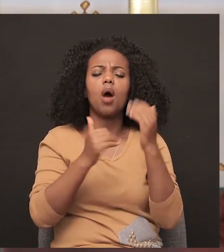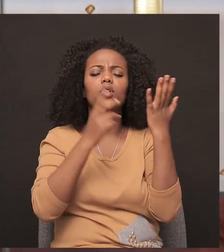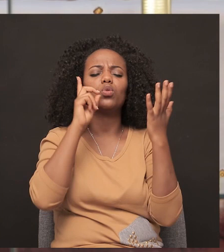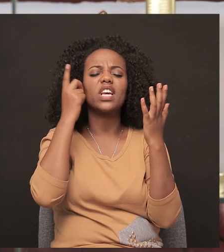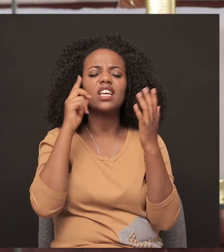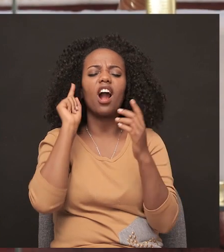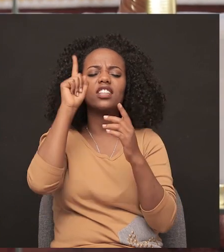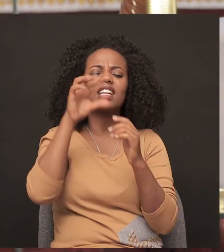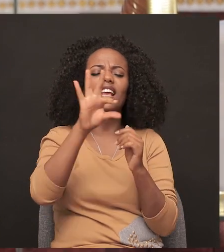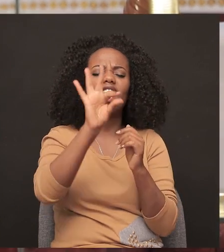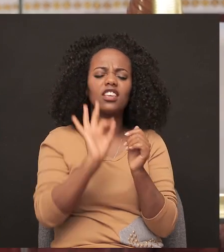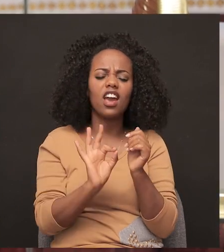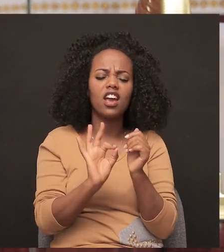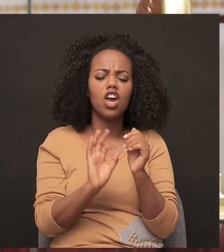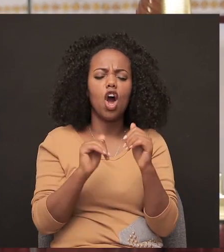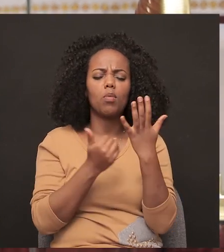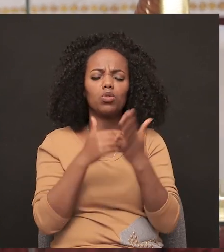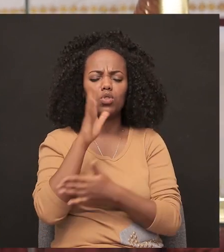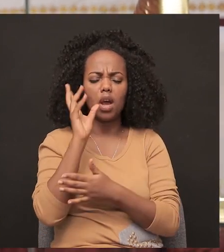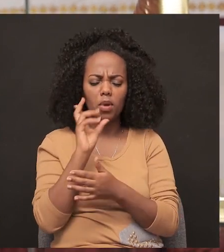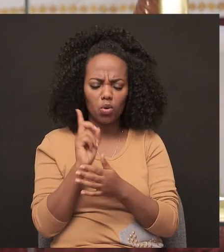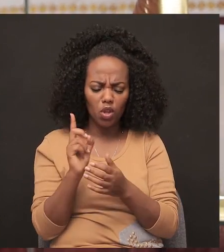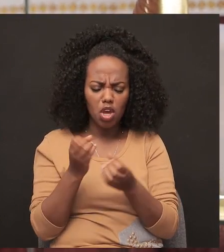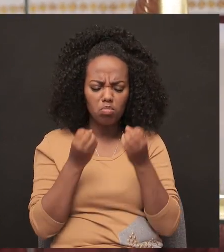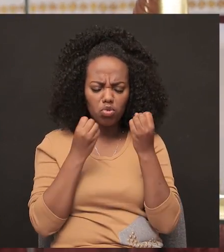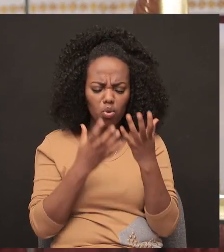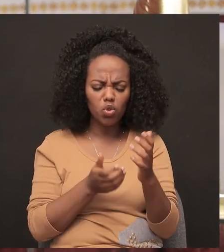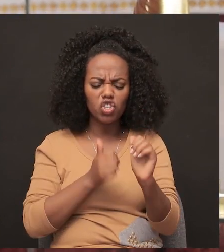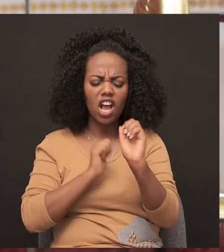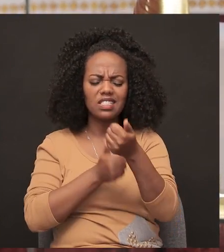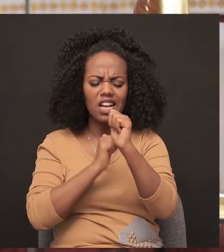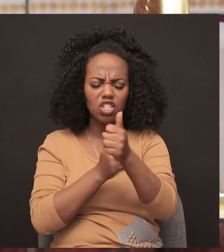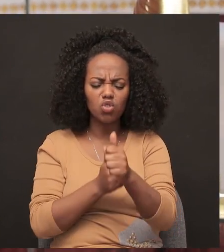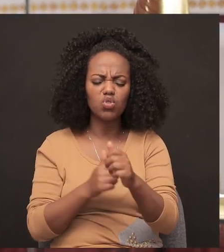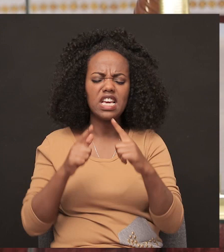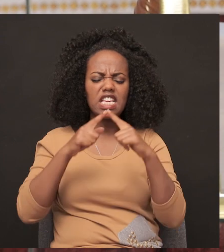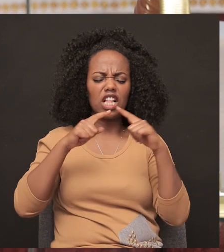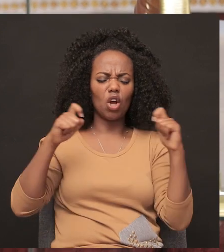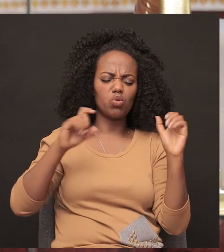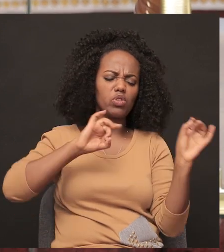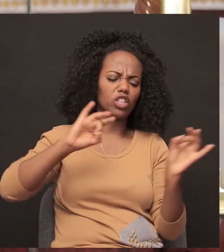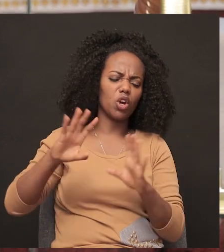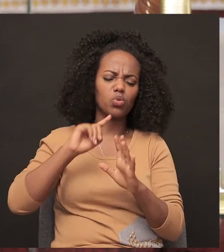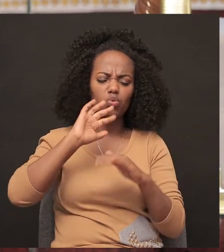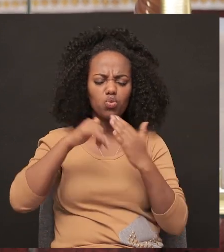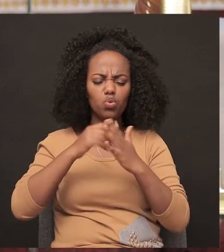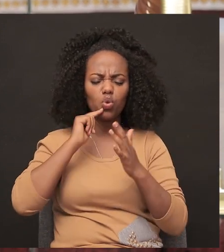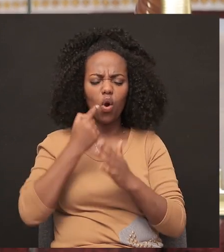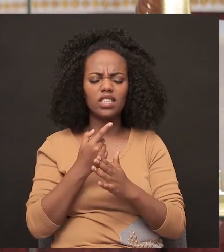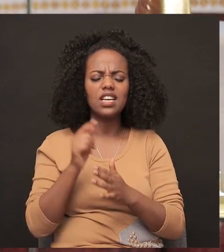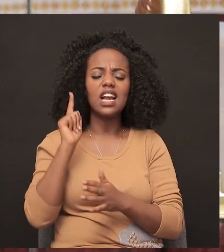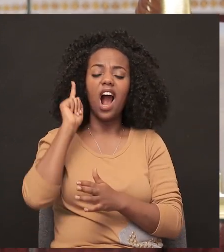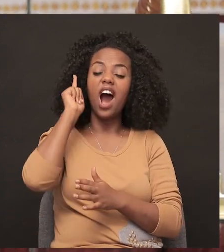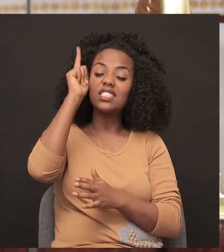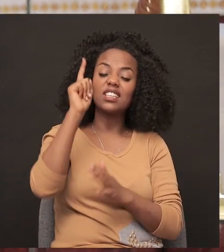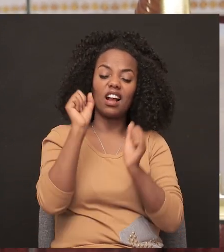ለይስሐቅ እንደተገኘ አቤቱ እግዚአብሔር ሆይ ብዙዎች ያሳደዱት የጠሉት ሁሉ እንኳን እግዚአብሔር የዘላለም አምላክ ሆይ